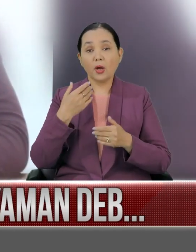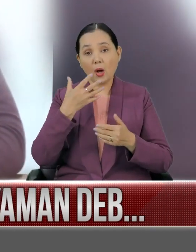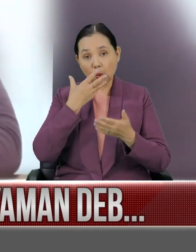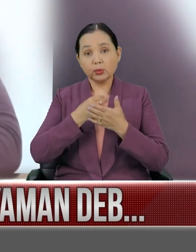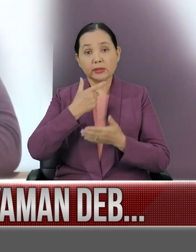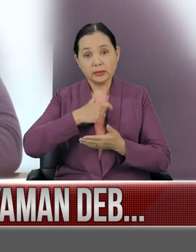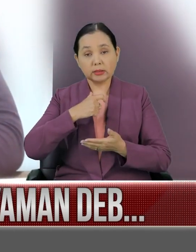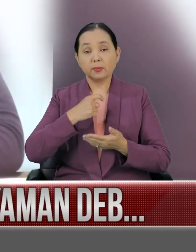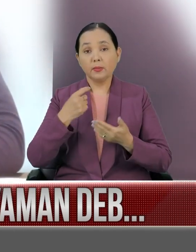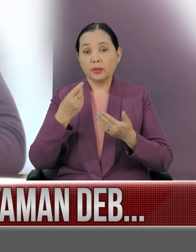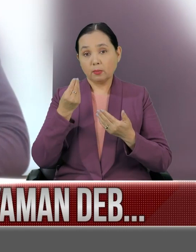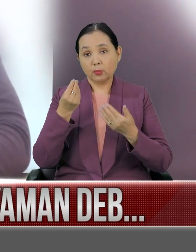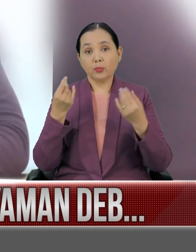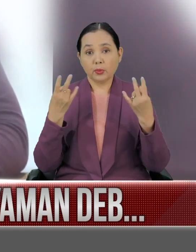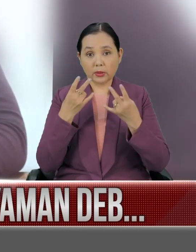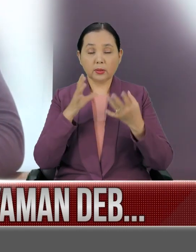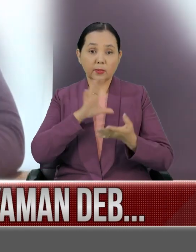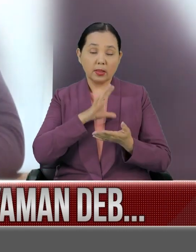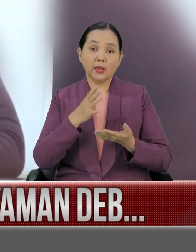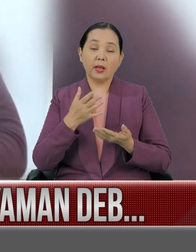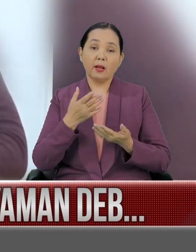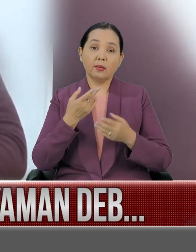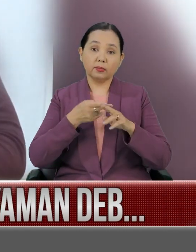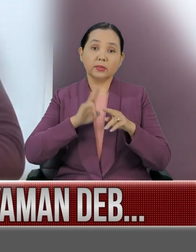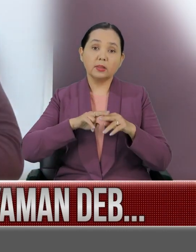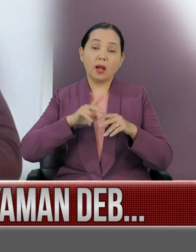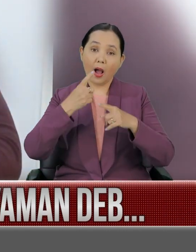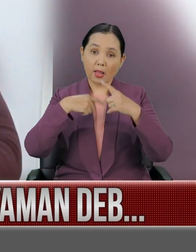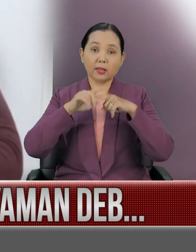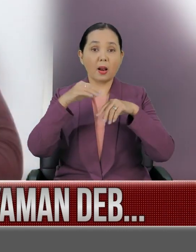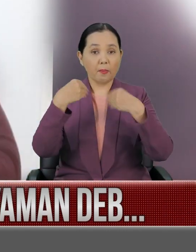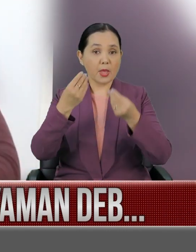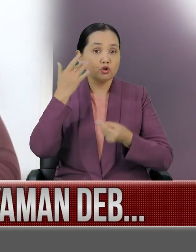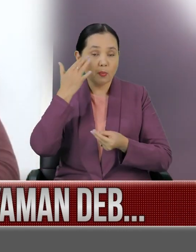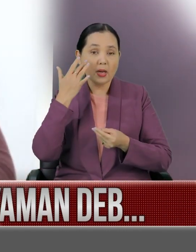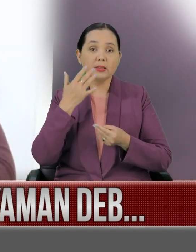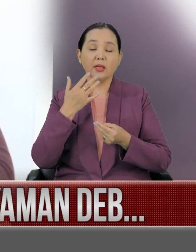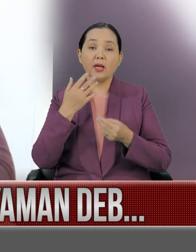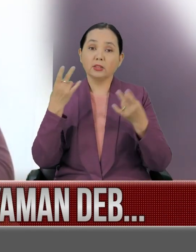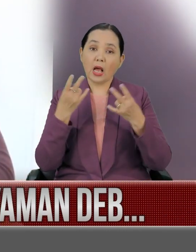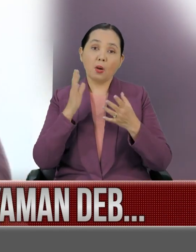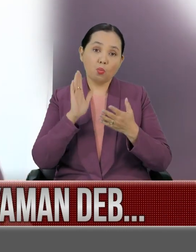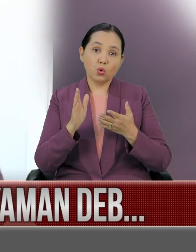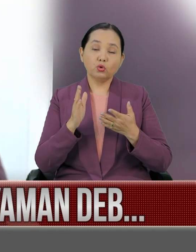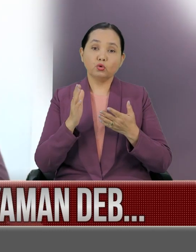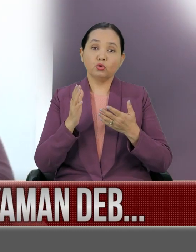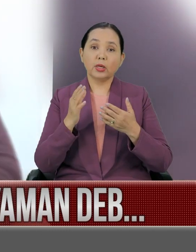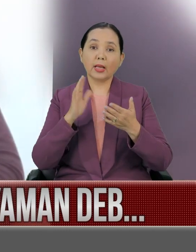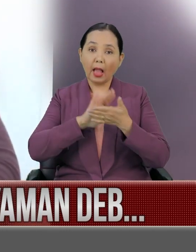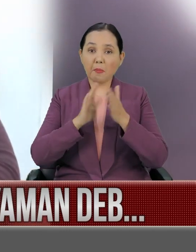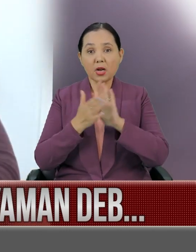uchun 1-2 ishlatib ish bo'lmay qoldi, uni qaytarib berish maqsadida zarurligi uchun